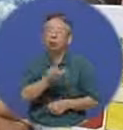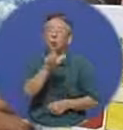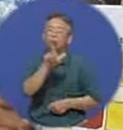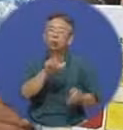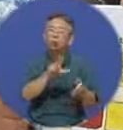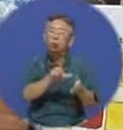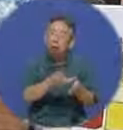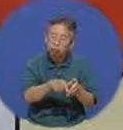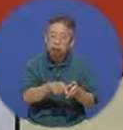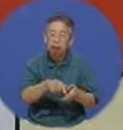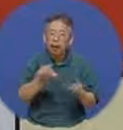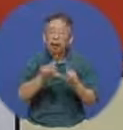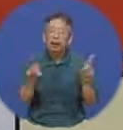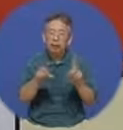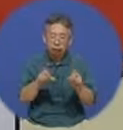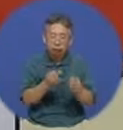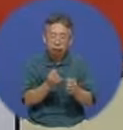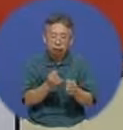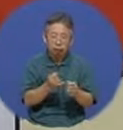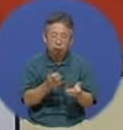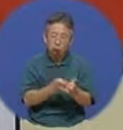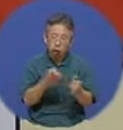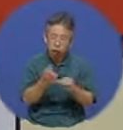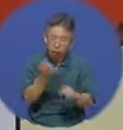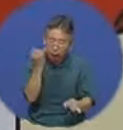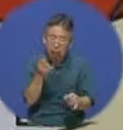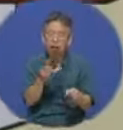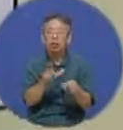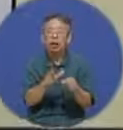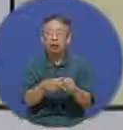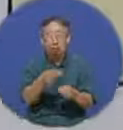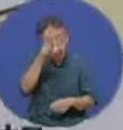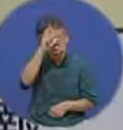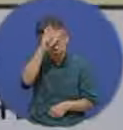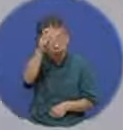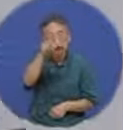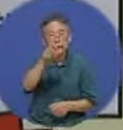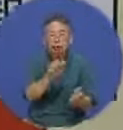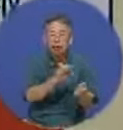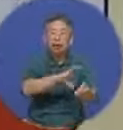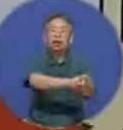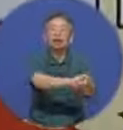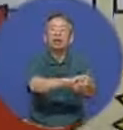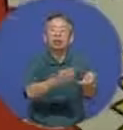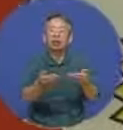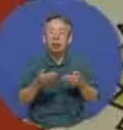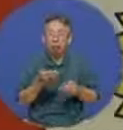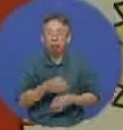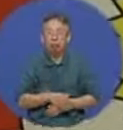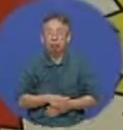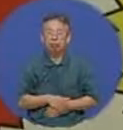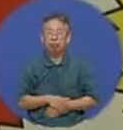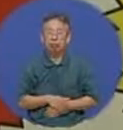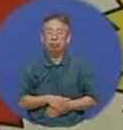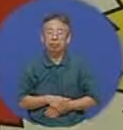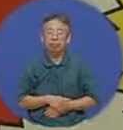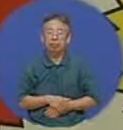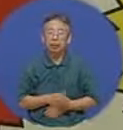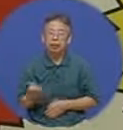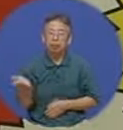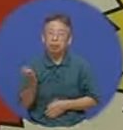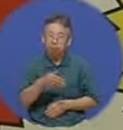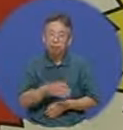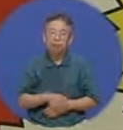はその当然違法の犯罪情報を発見したら警察に対応してもらうということがありますね。それ